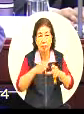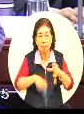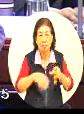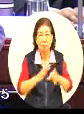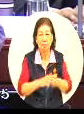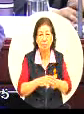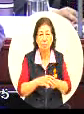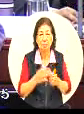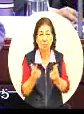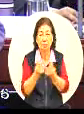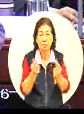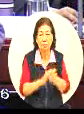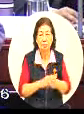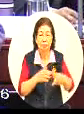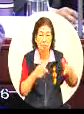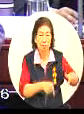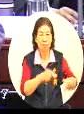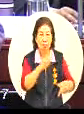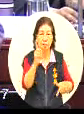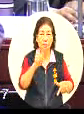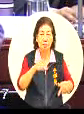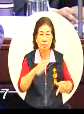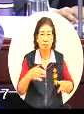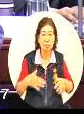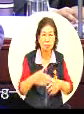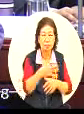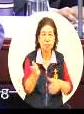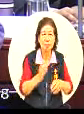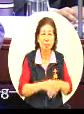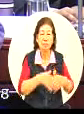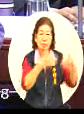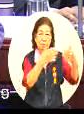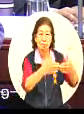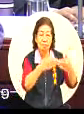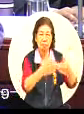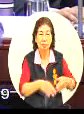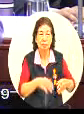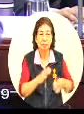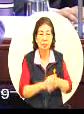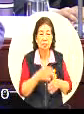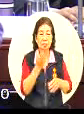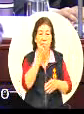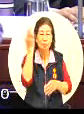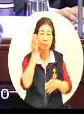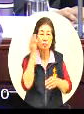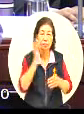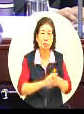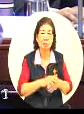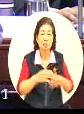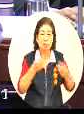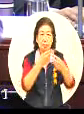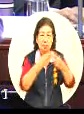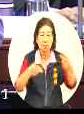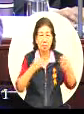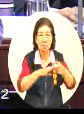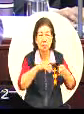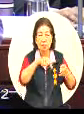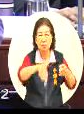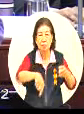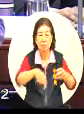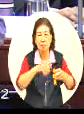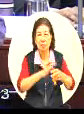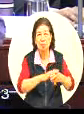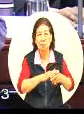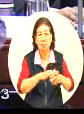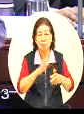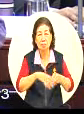部分，就是讲因为中国大陆的游客，啊，因为真侪因冇看过海，所以狮子